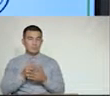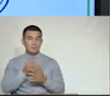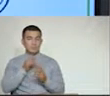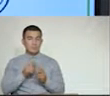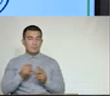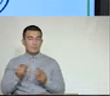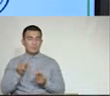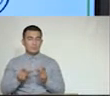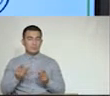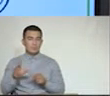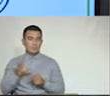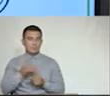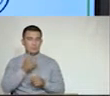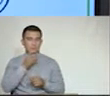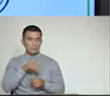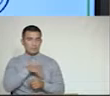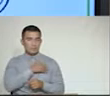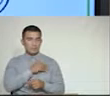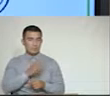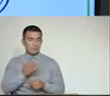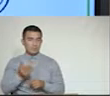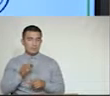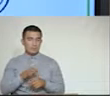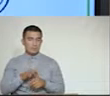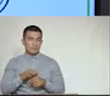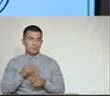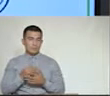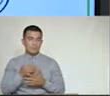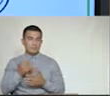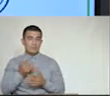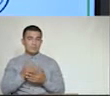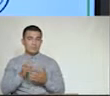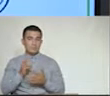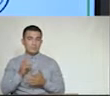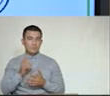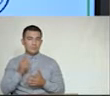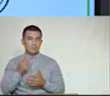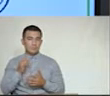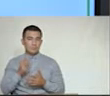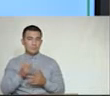odamni harorati ko'tariladi va bezgak xuruj qiladi.